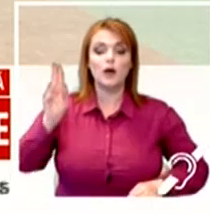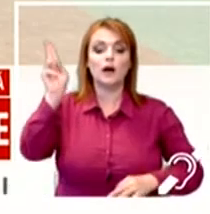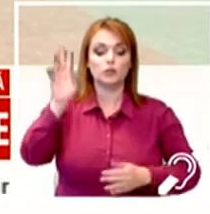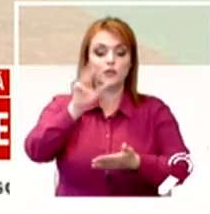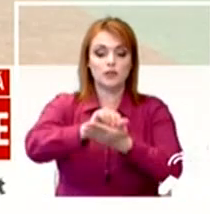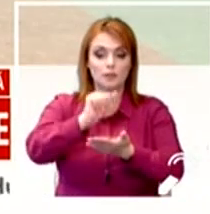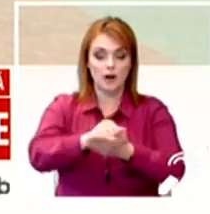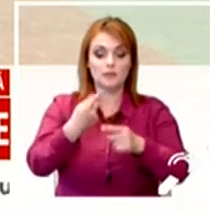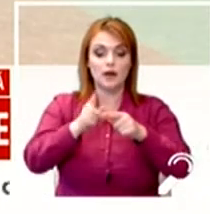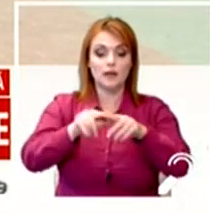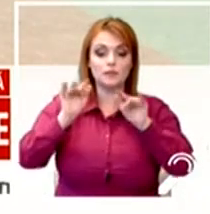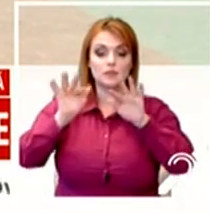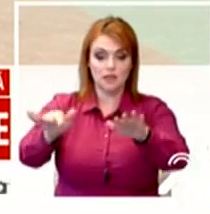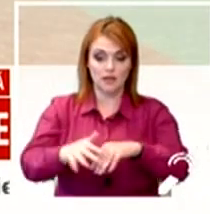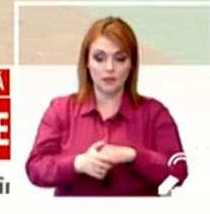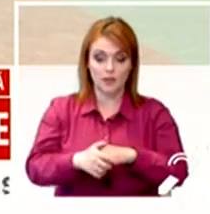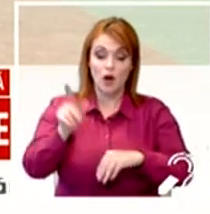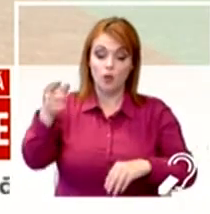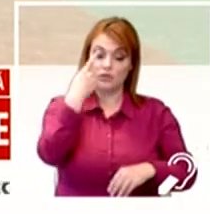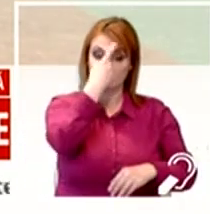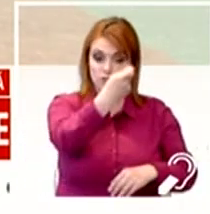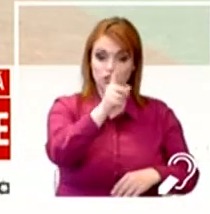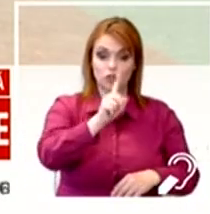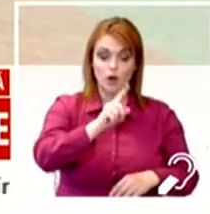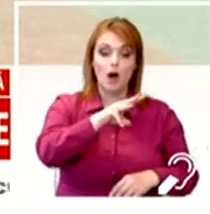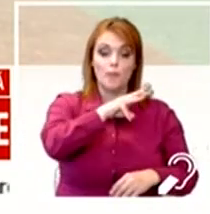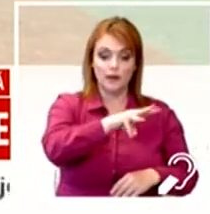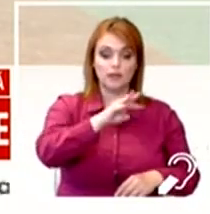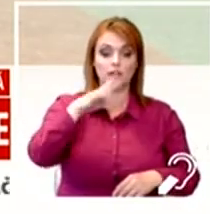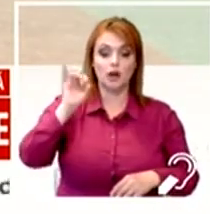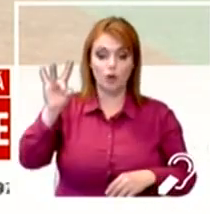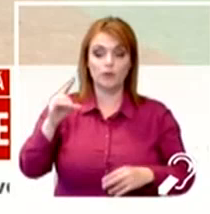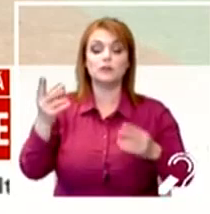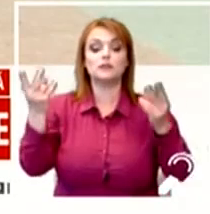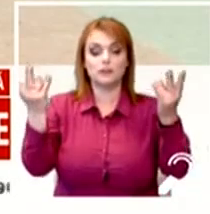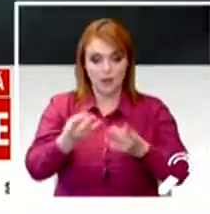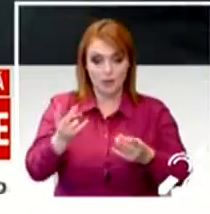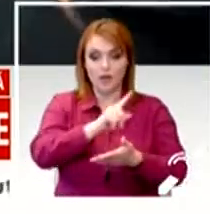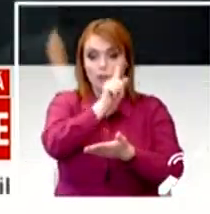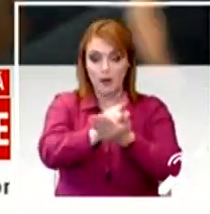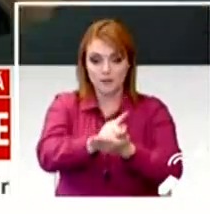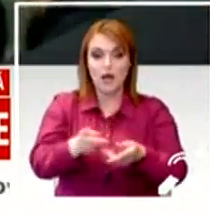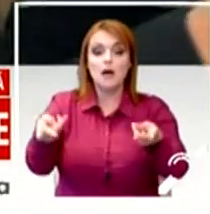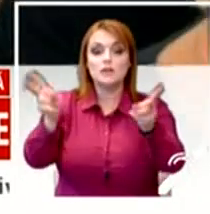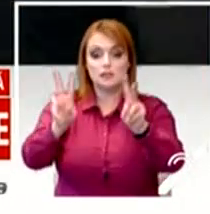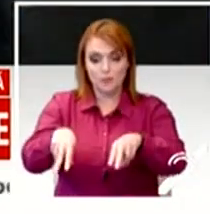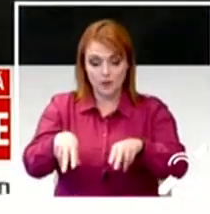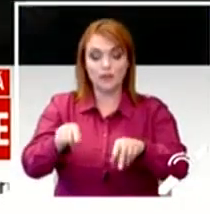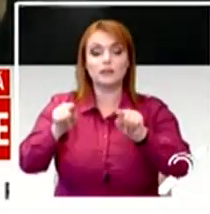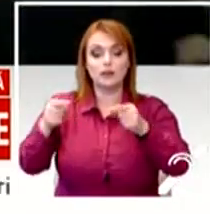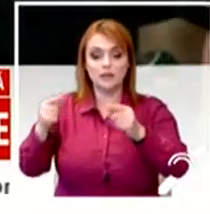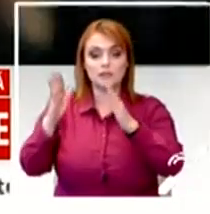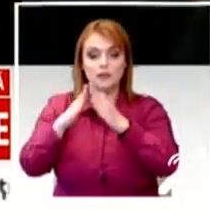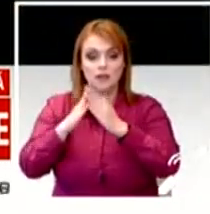că Marina Tauber trebuie să rămână în arest la domiciliu, deoarece există pericolul ca aceasta să influențeze